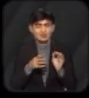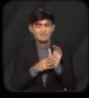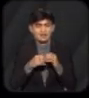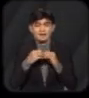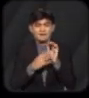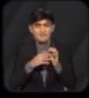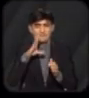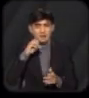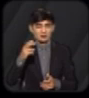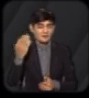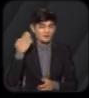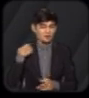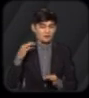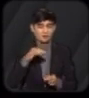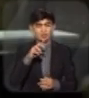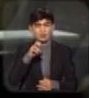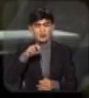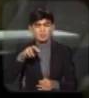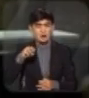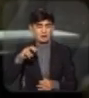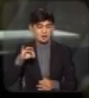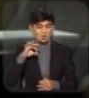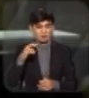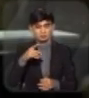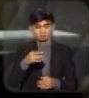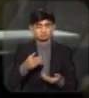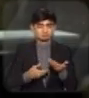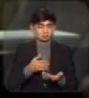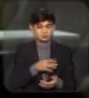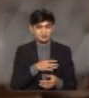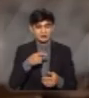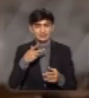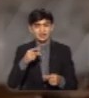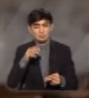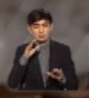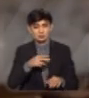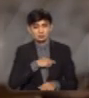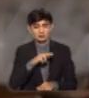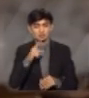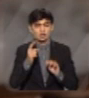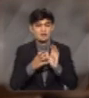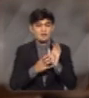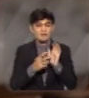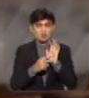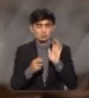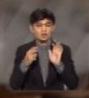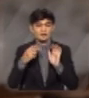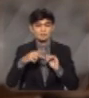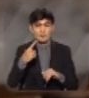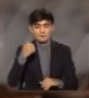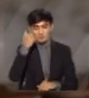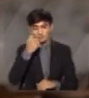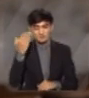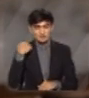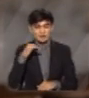Сапоги, выставленные на продажу, Наполеон носил в изгнании на острове Святой Елены, где скончался в 1821 году. Их